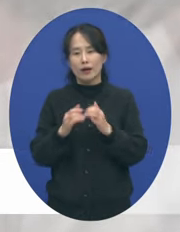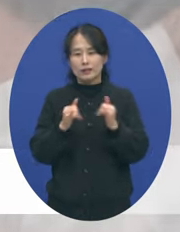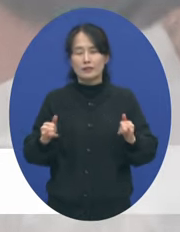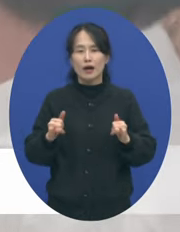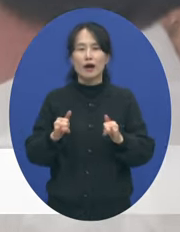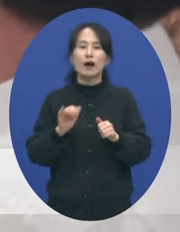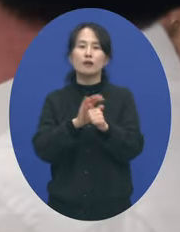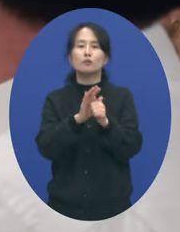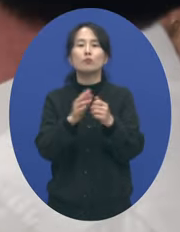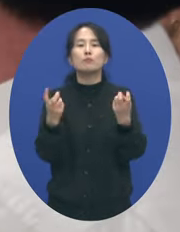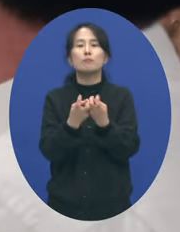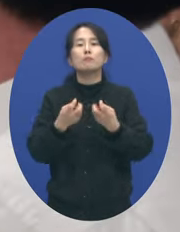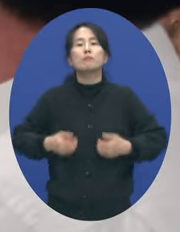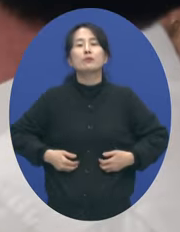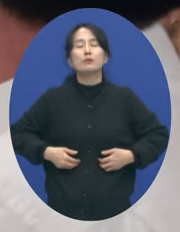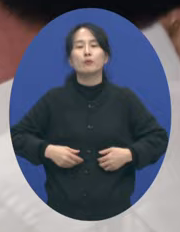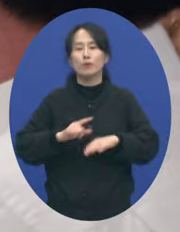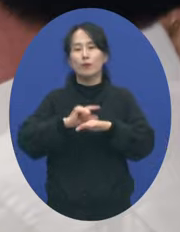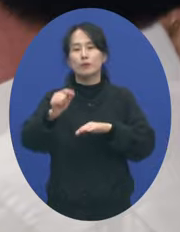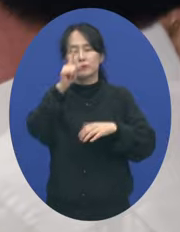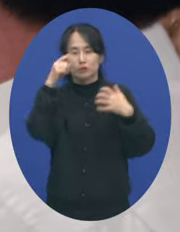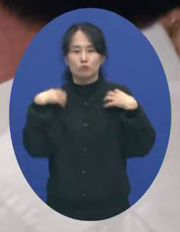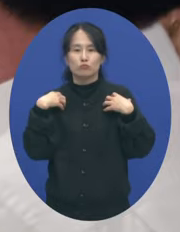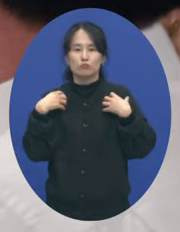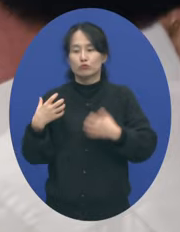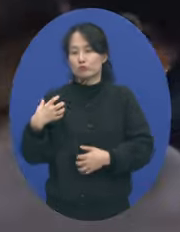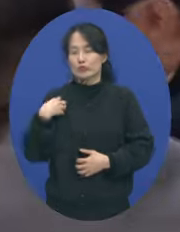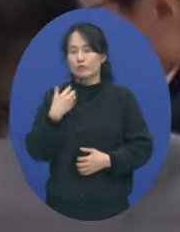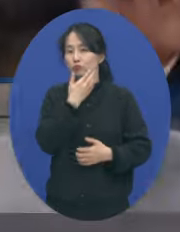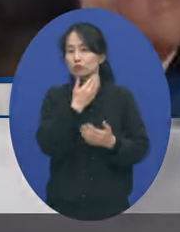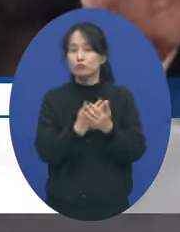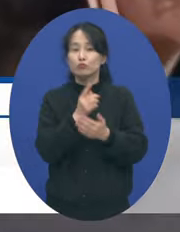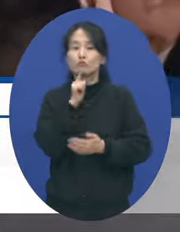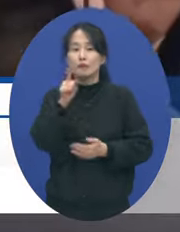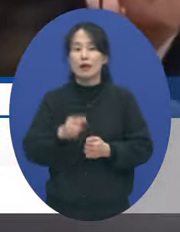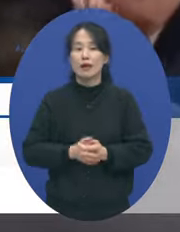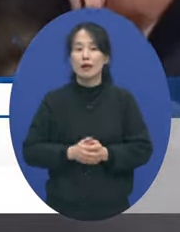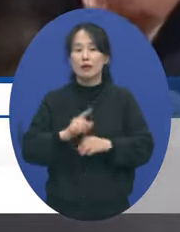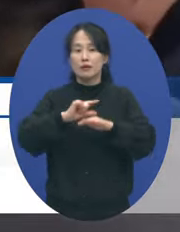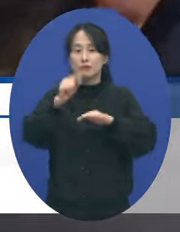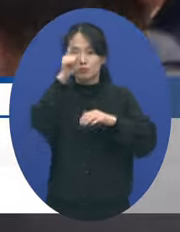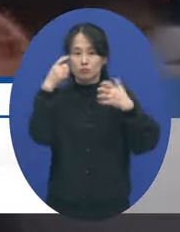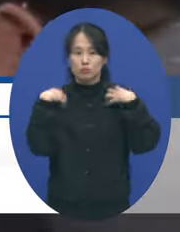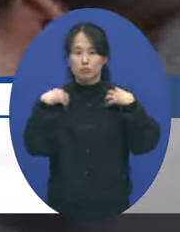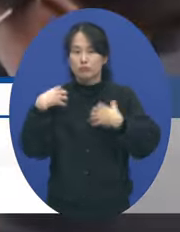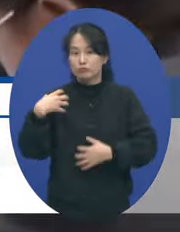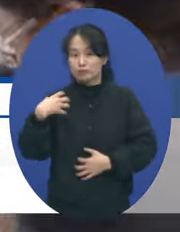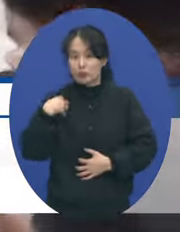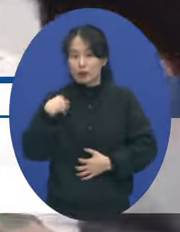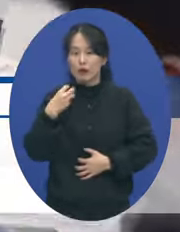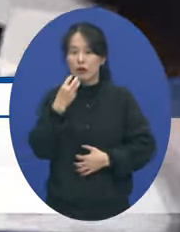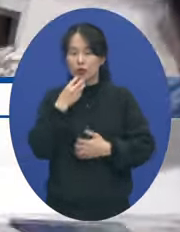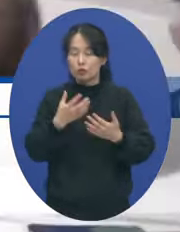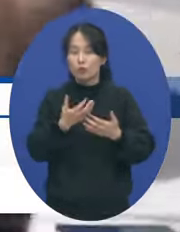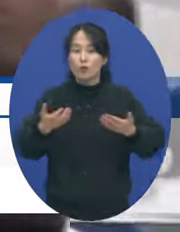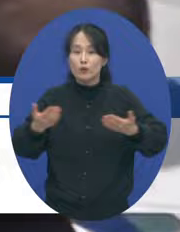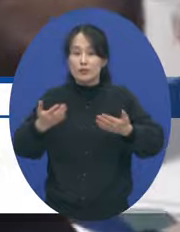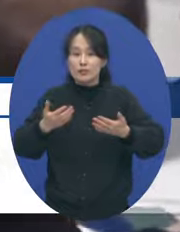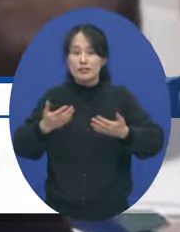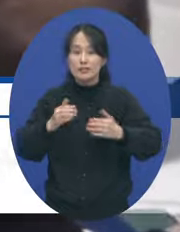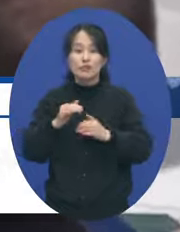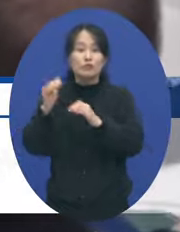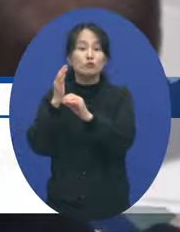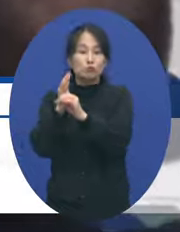대책이 필요하다며 지방정부의 역할을 강조했습니다. 지방정부 역할과 또 경기도가 하고 있는